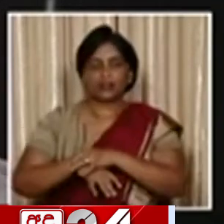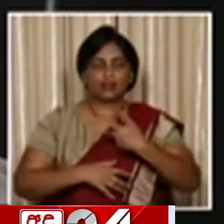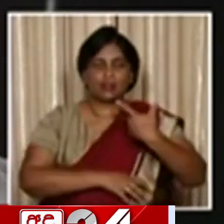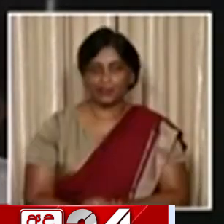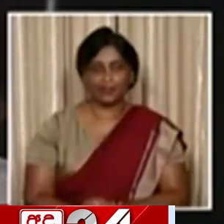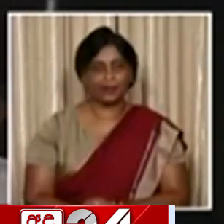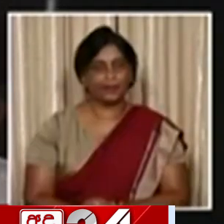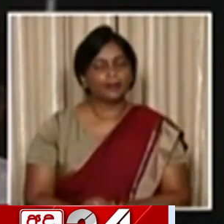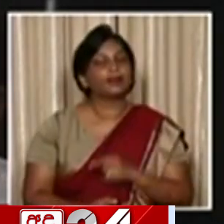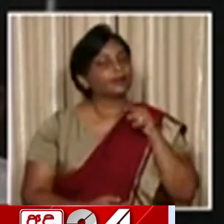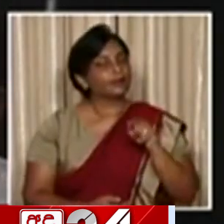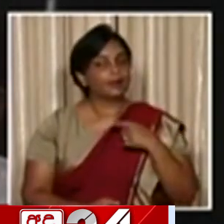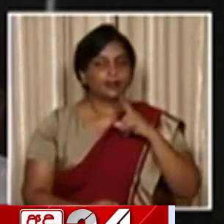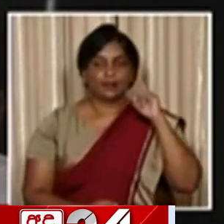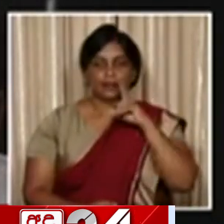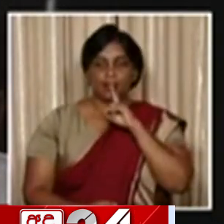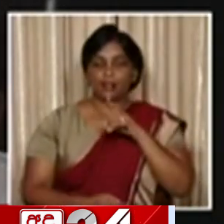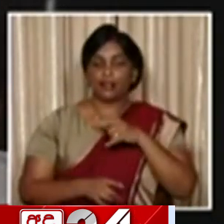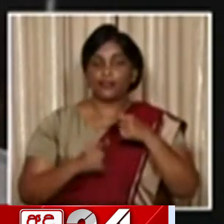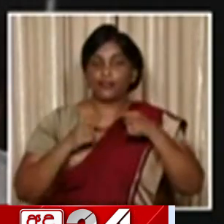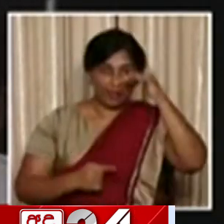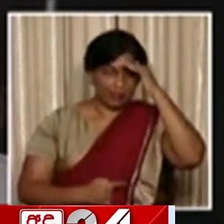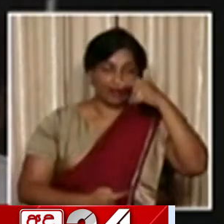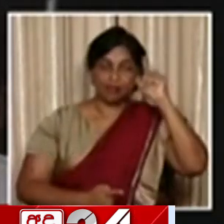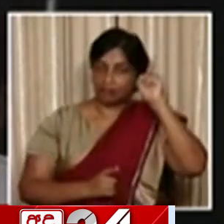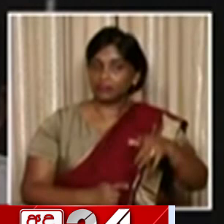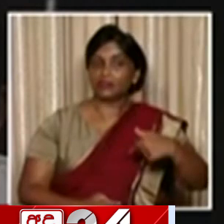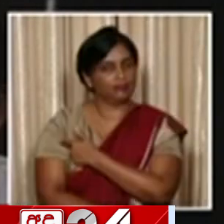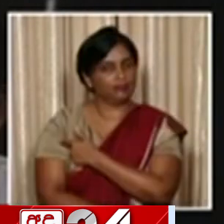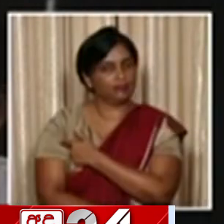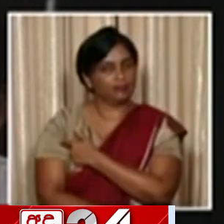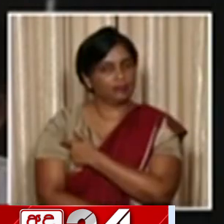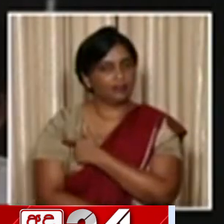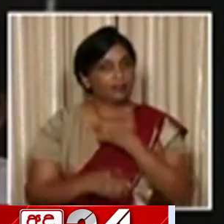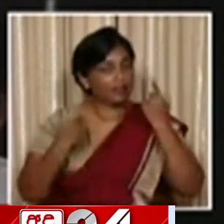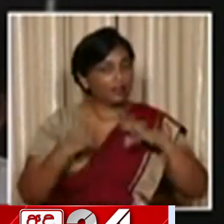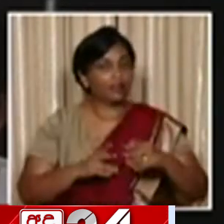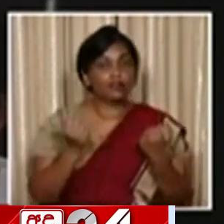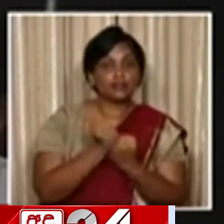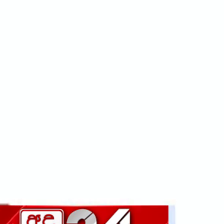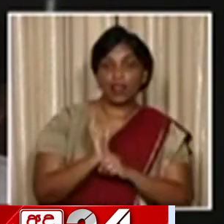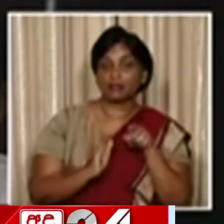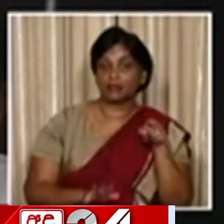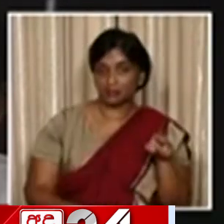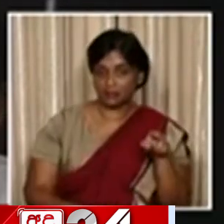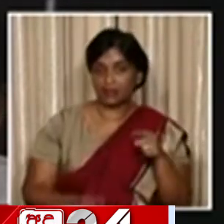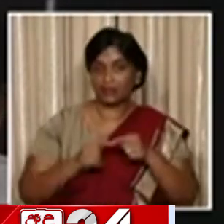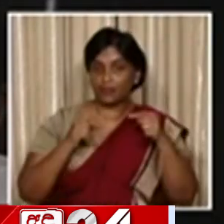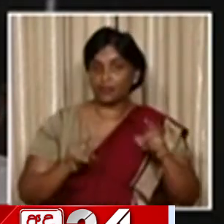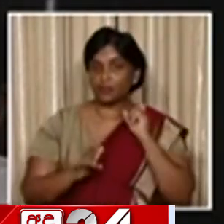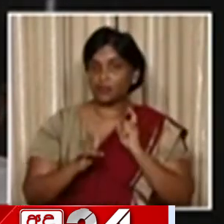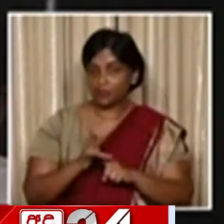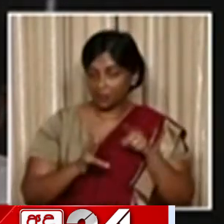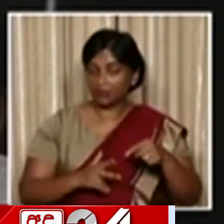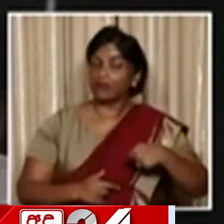ගහනවා ඉන්ජෙක්ෂන් දැන් මුලින්ම මං කියනවා විපක්ෂ නායකවරයාගේ බුරිය වටේට එන්නත් 21ක් ගහන්න ඊට පස්සේ ඒකට සහයෝගය දෙන කිරියල්ල විපක්ෂයේ